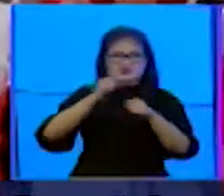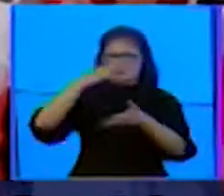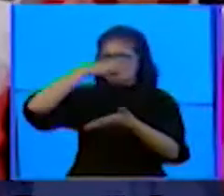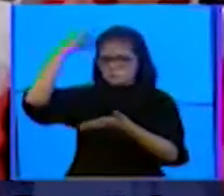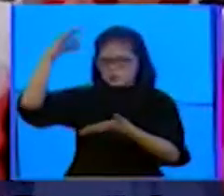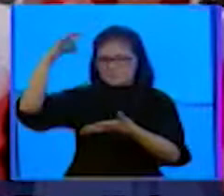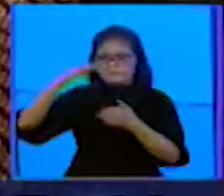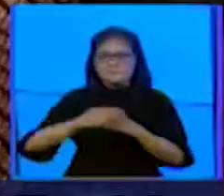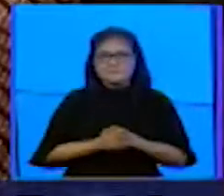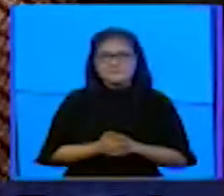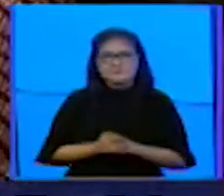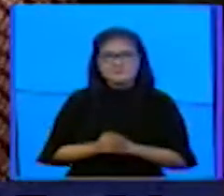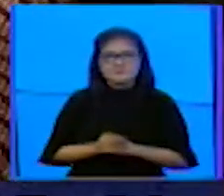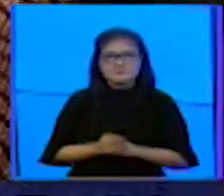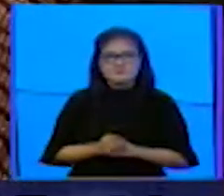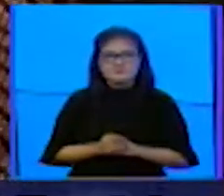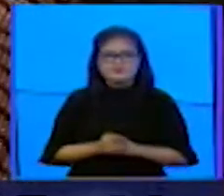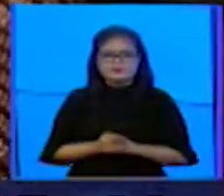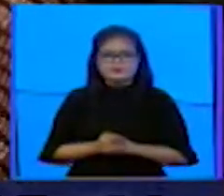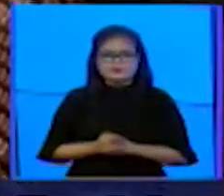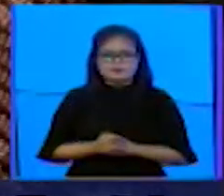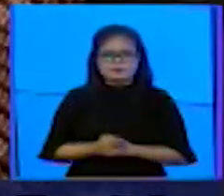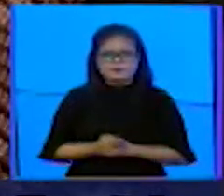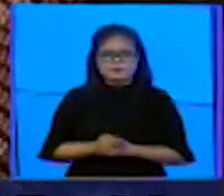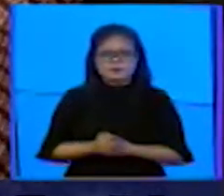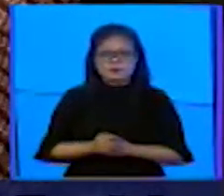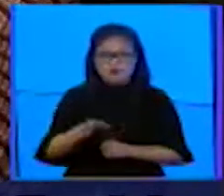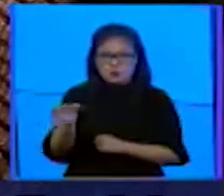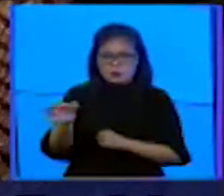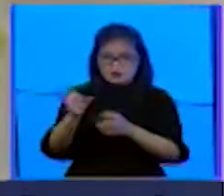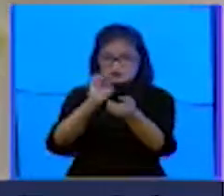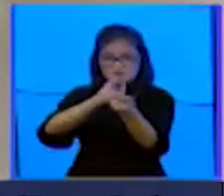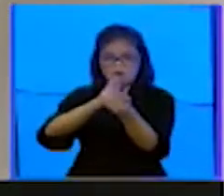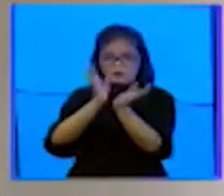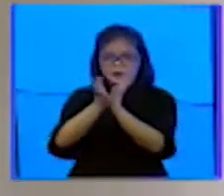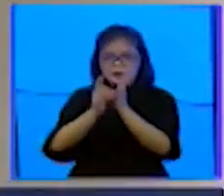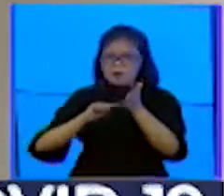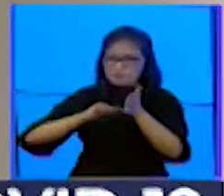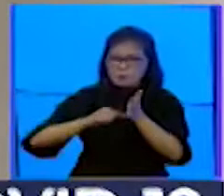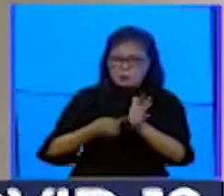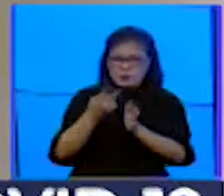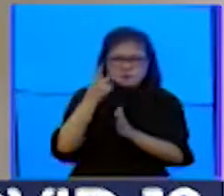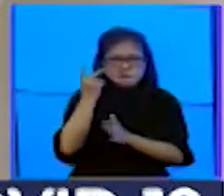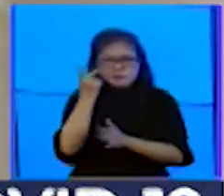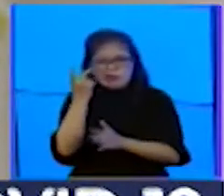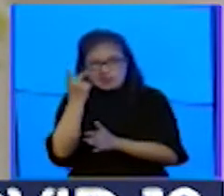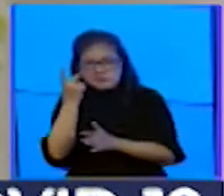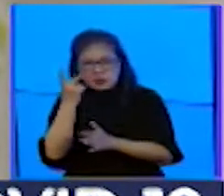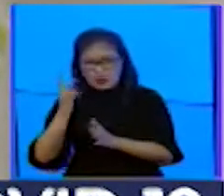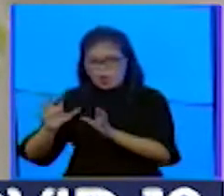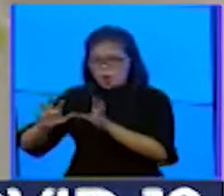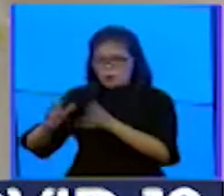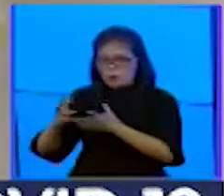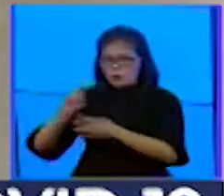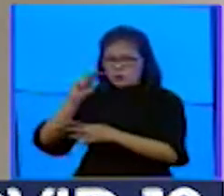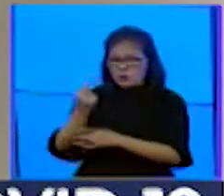Saya jatuh gitu. Satu jam. Kota Surabaya mulai mewaspadai gelombang kedua penularan COVID-19. Wali